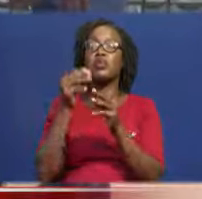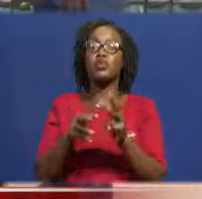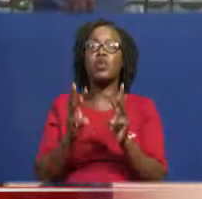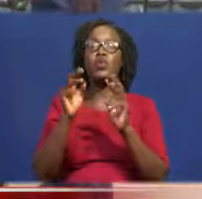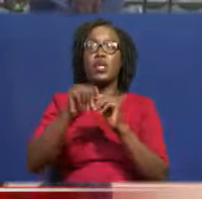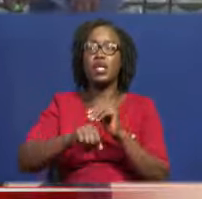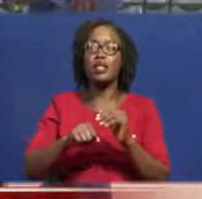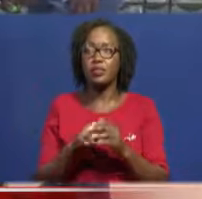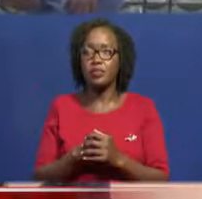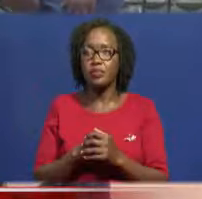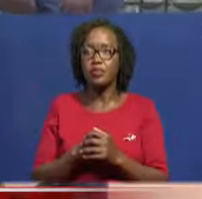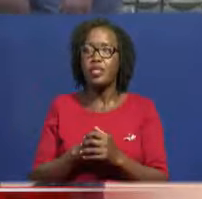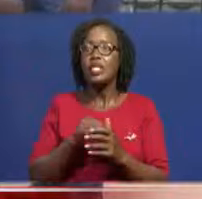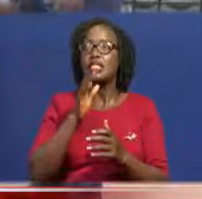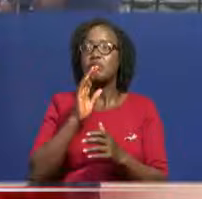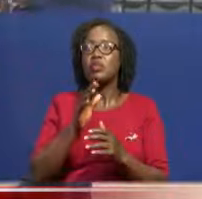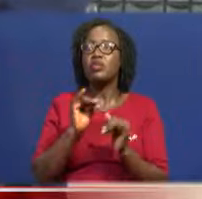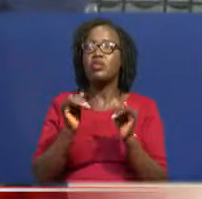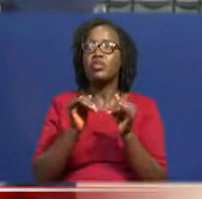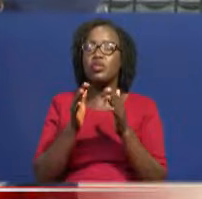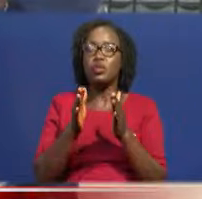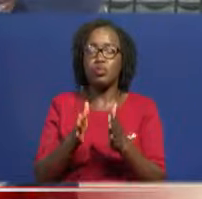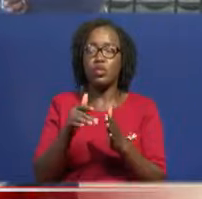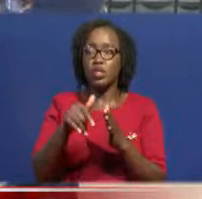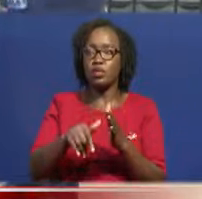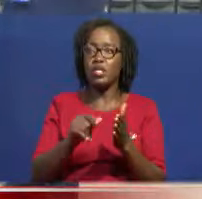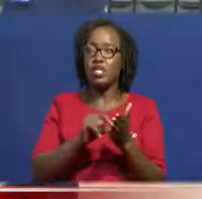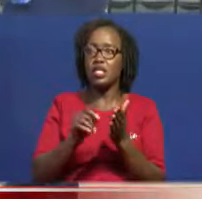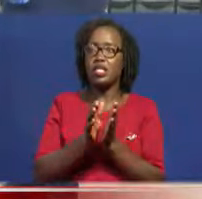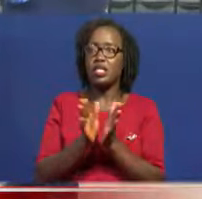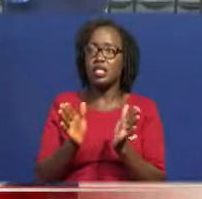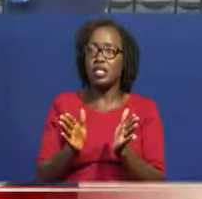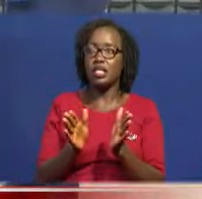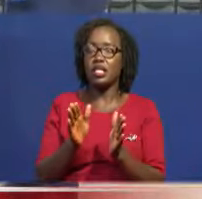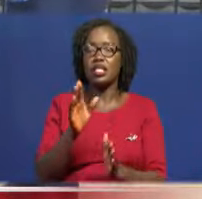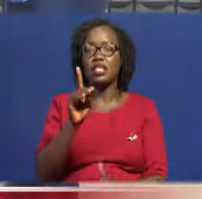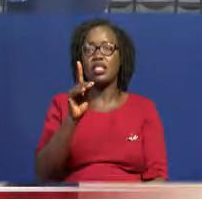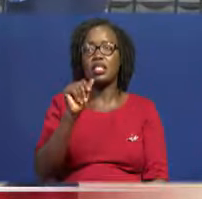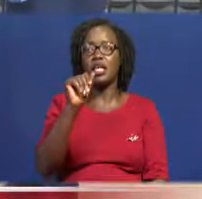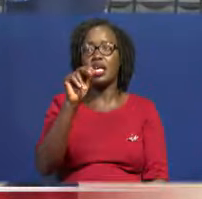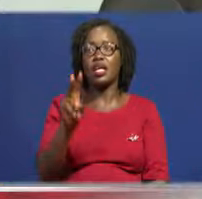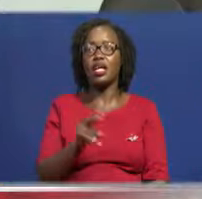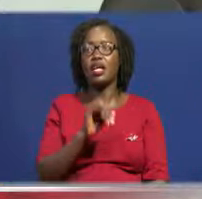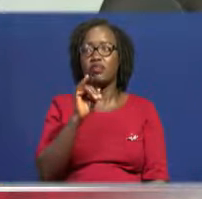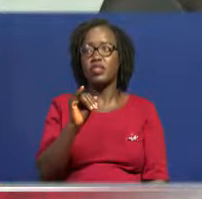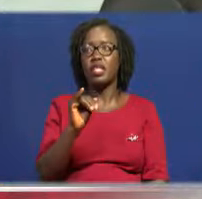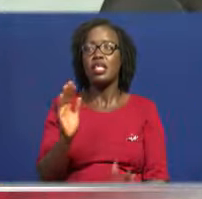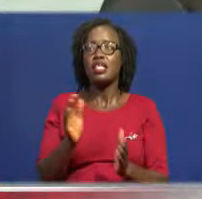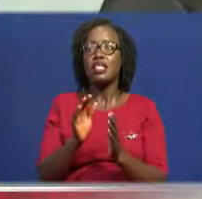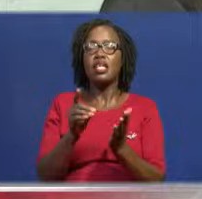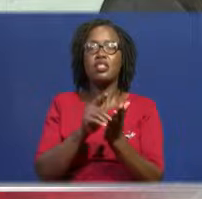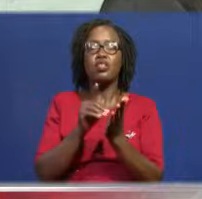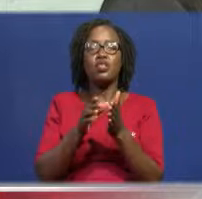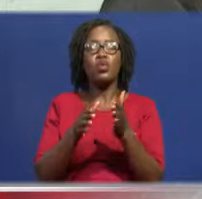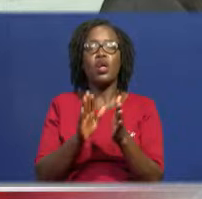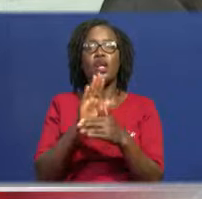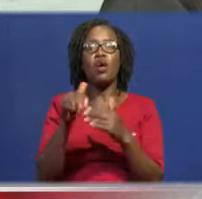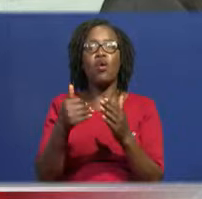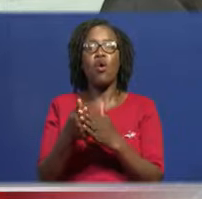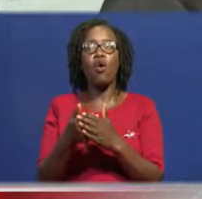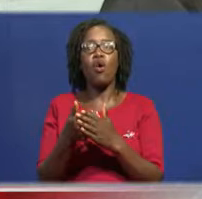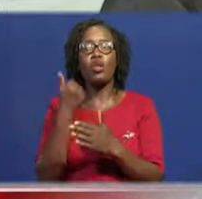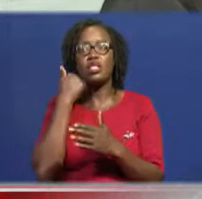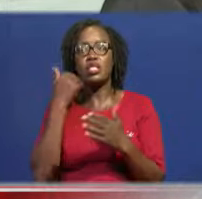it. Akihutubia wanahabari hivi leo, katibu mkuu wa chama hicho Davji Atella aliwahimiza madaktari kuwaruhusu wagonjwa wote